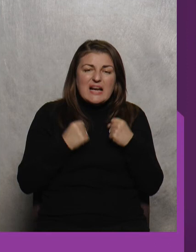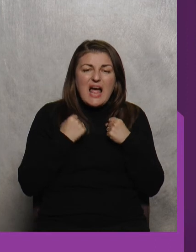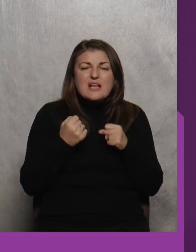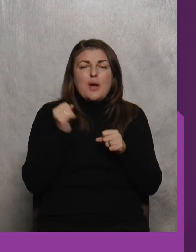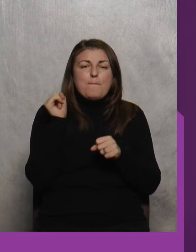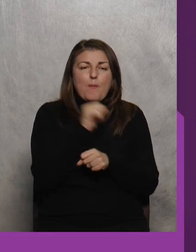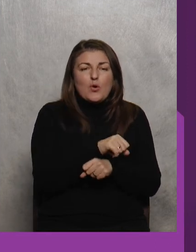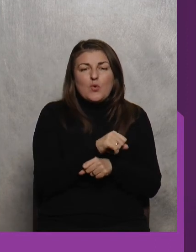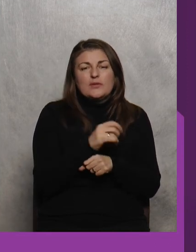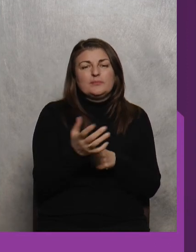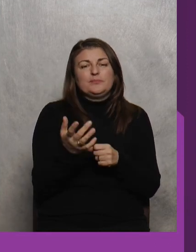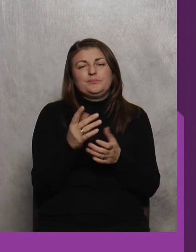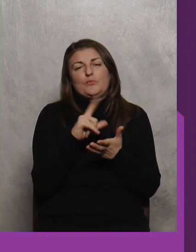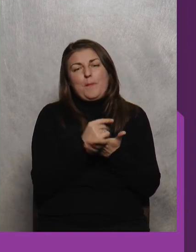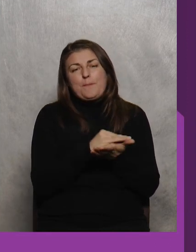побороти, знов